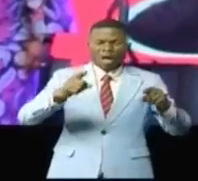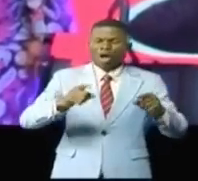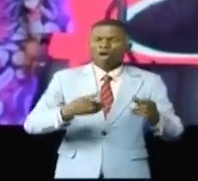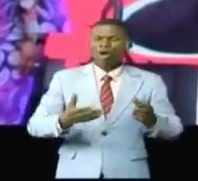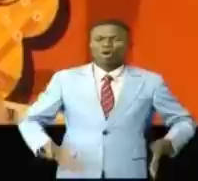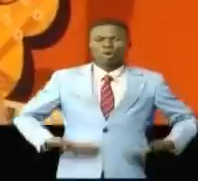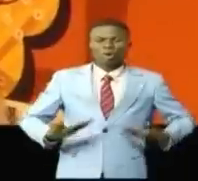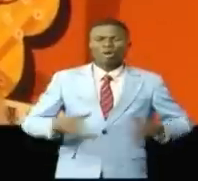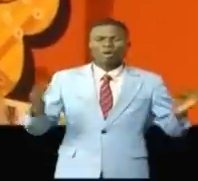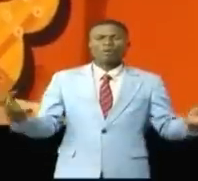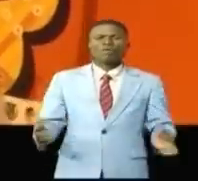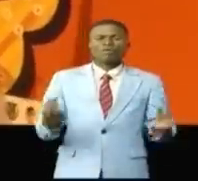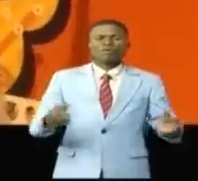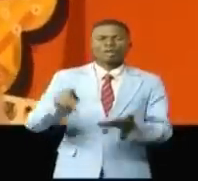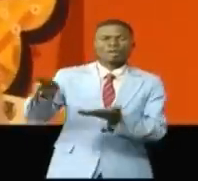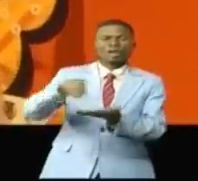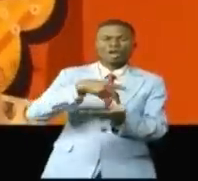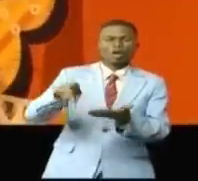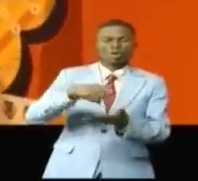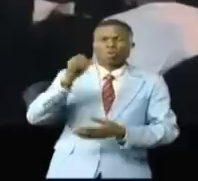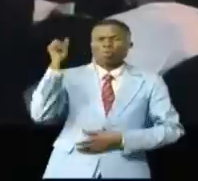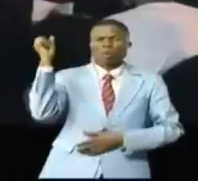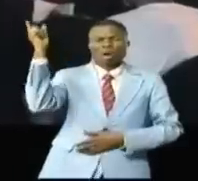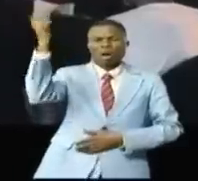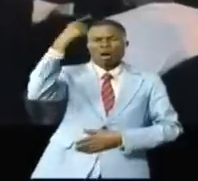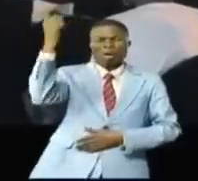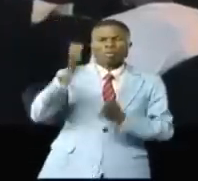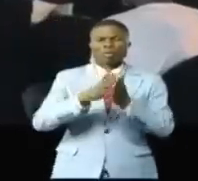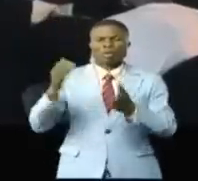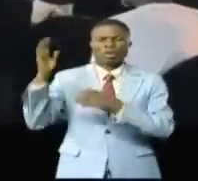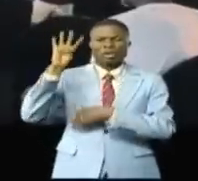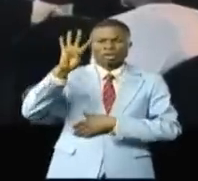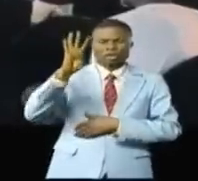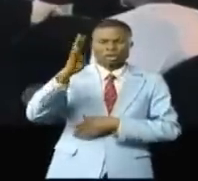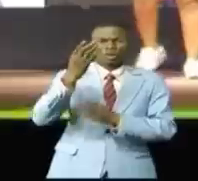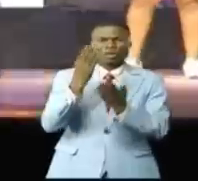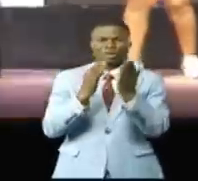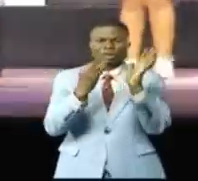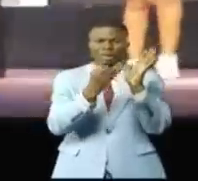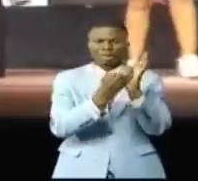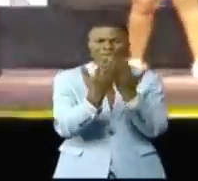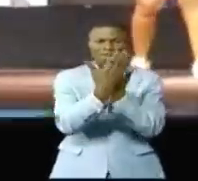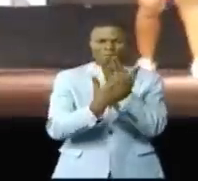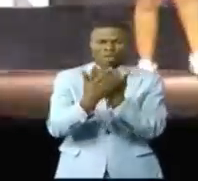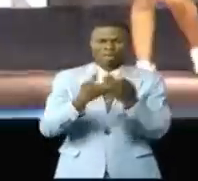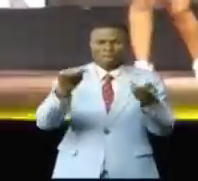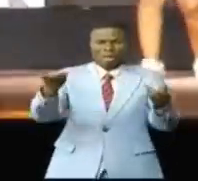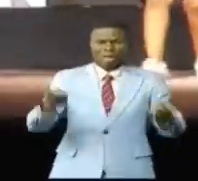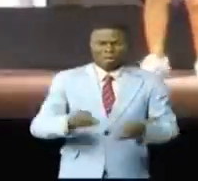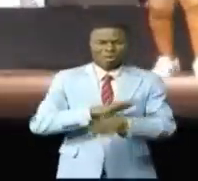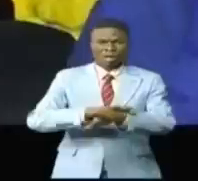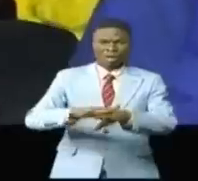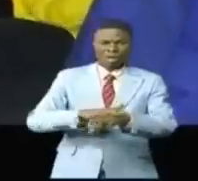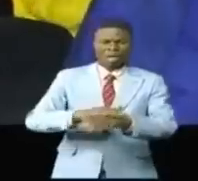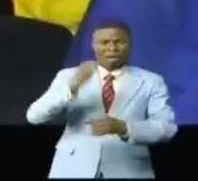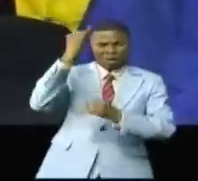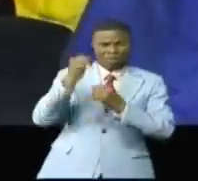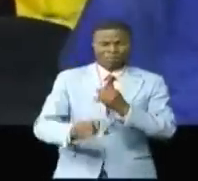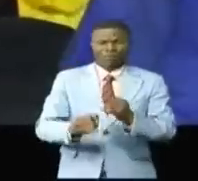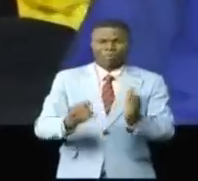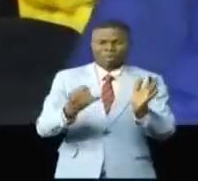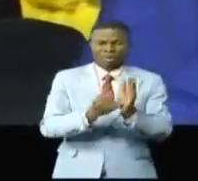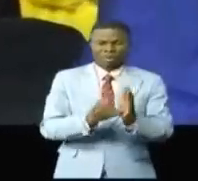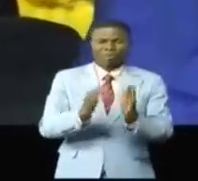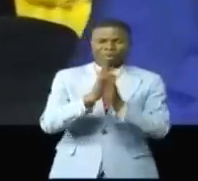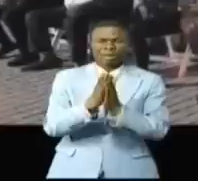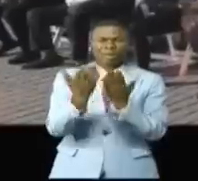le festival Rumba Mokilimo Bimba depuis jeudi 7 juillet à la place de la gare et prendra fin ce samedi